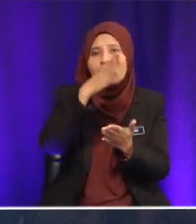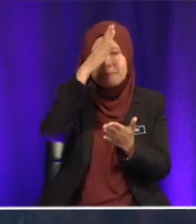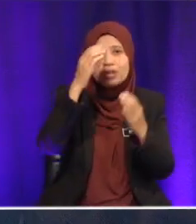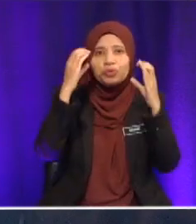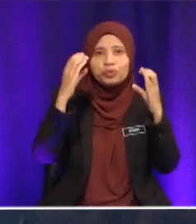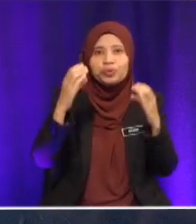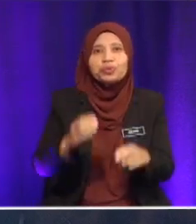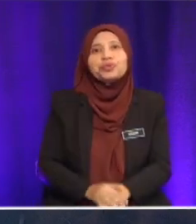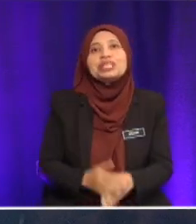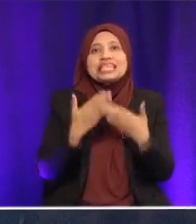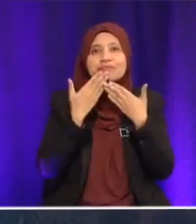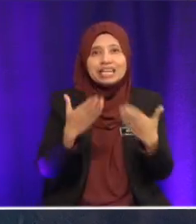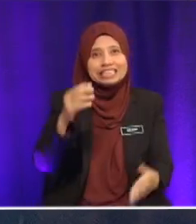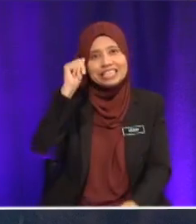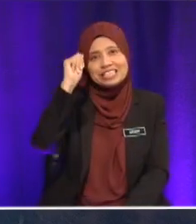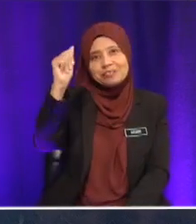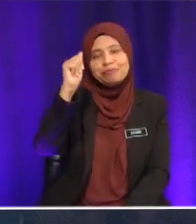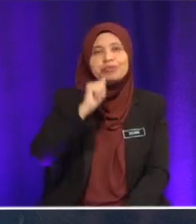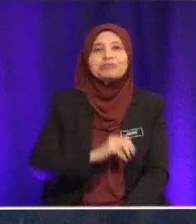CPN Assalamualaikum bye